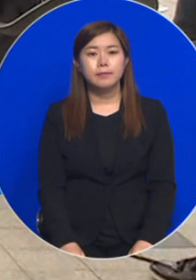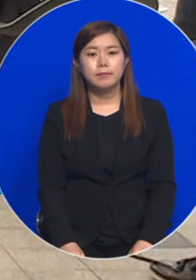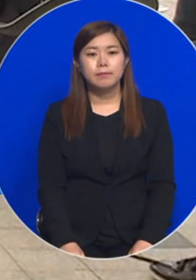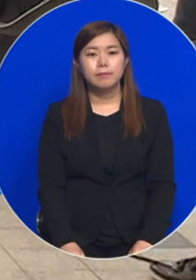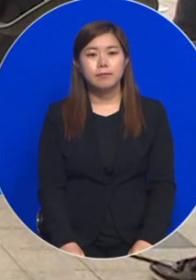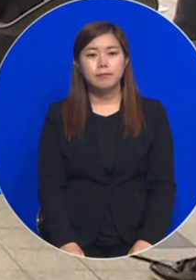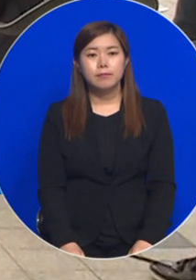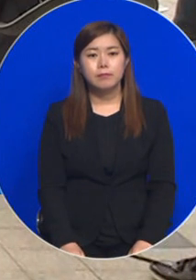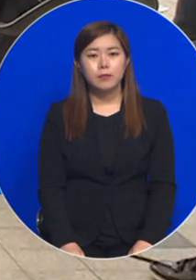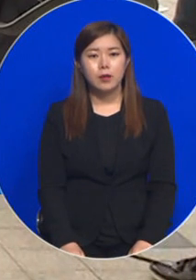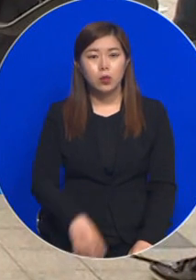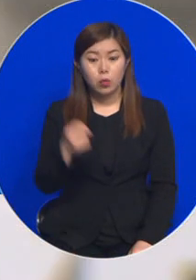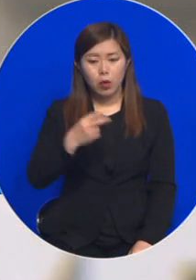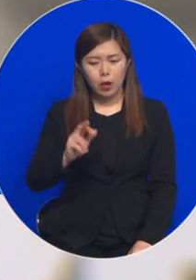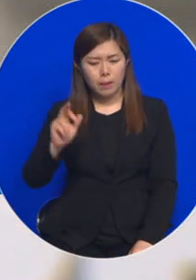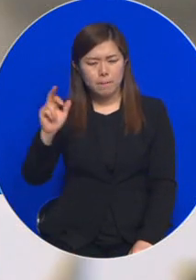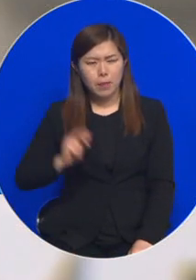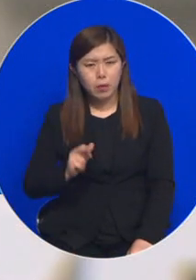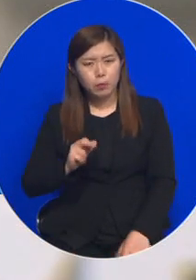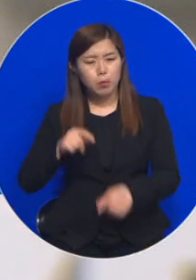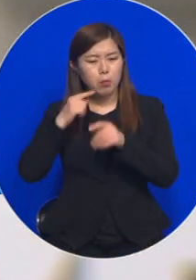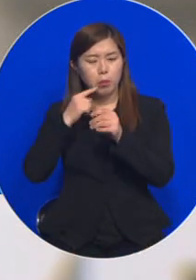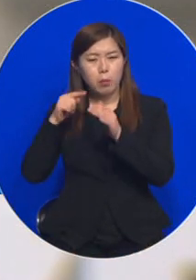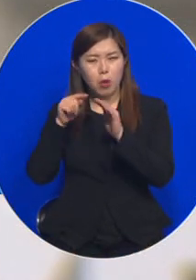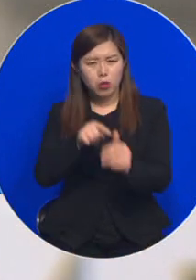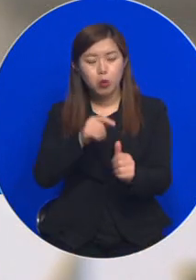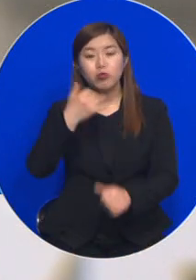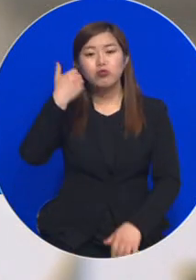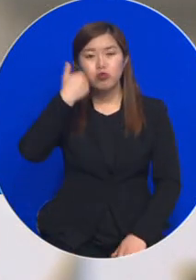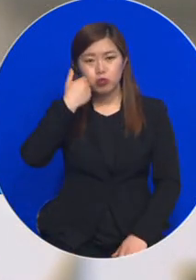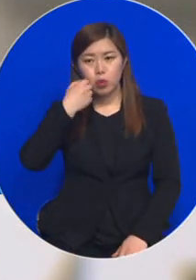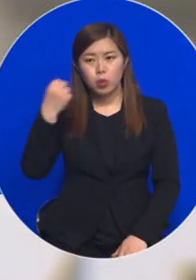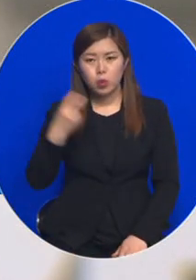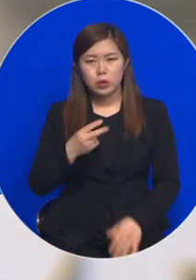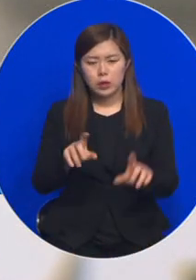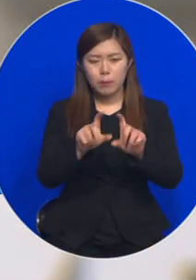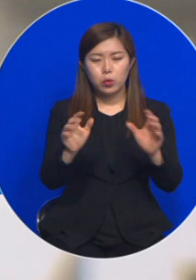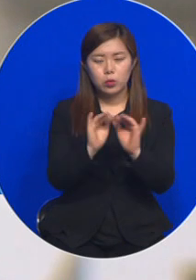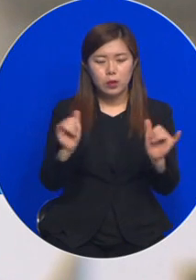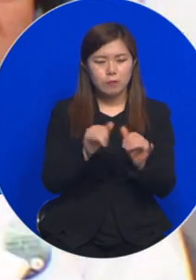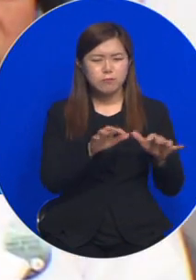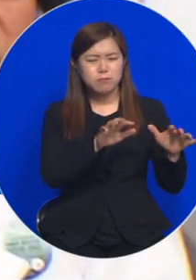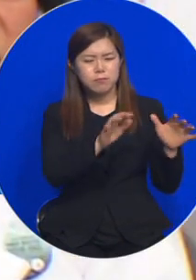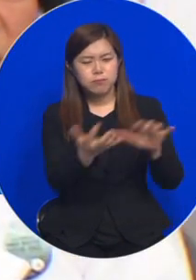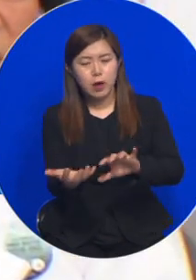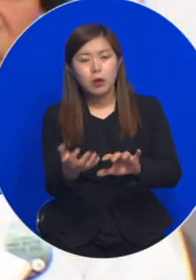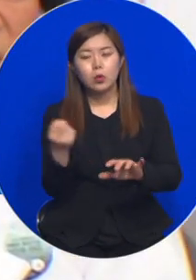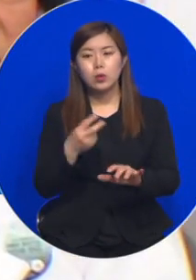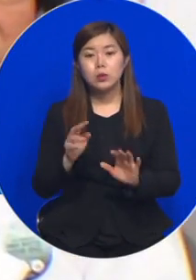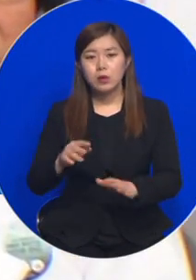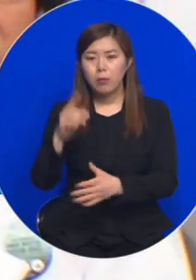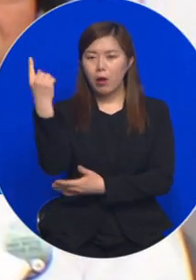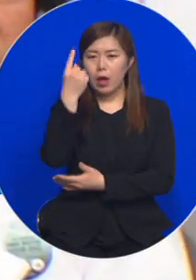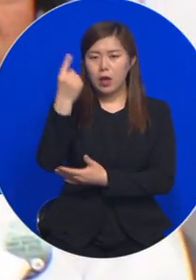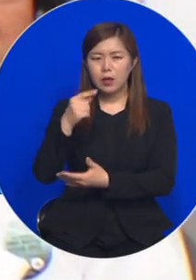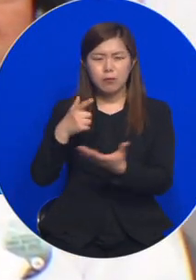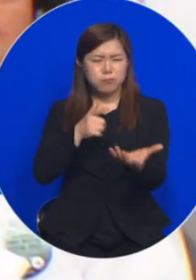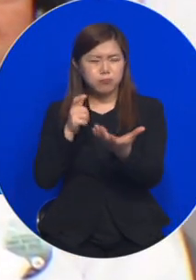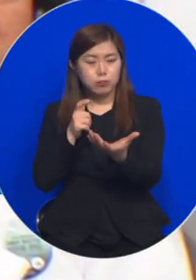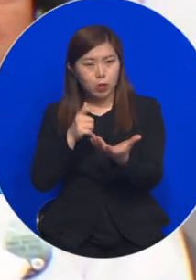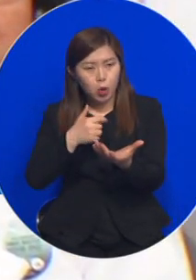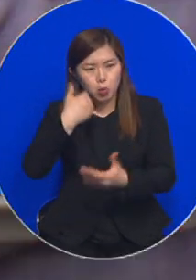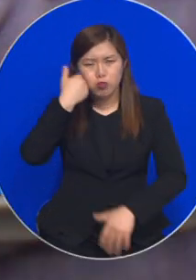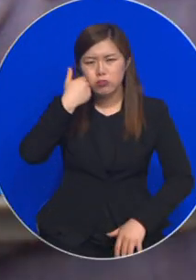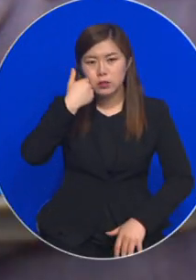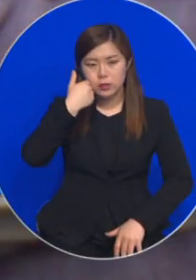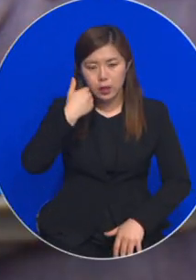특히 발포 명령자와 계엄군이 자행한 민간인 학살과 헬기 사격 등 국가폭력의 진상은